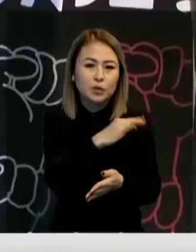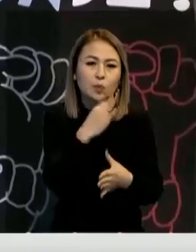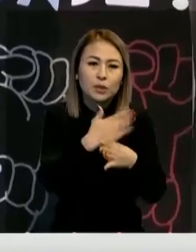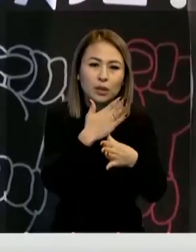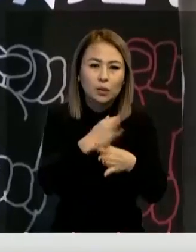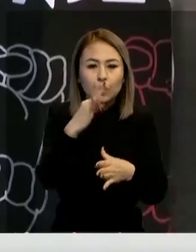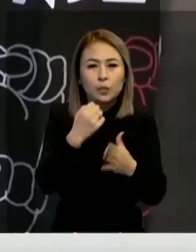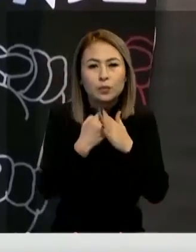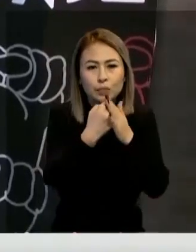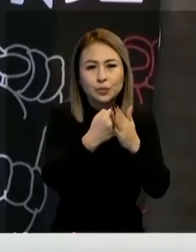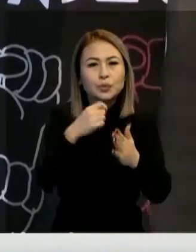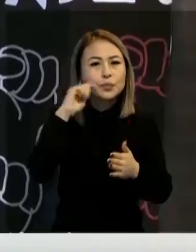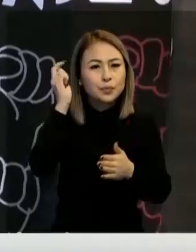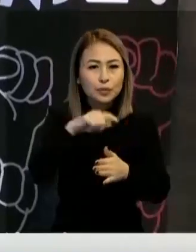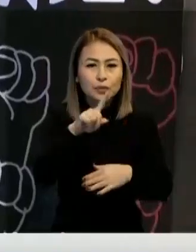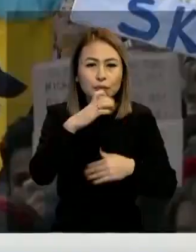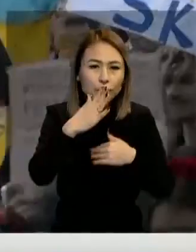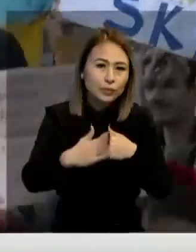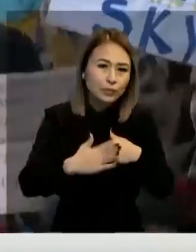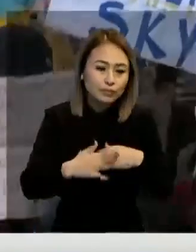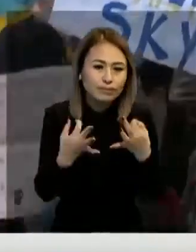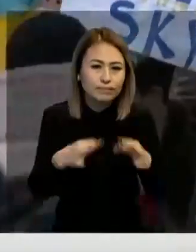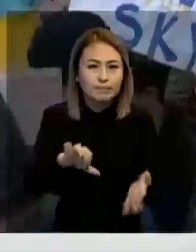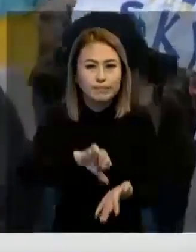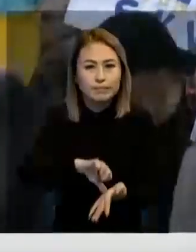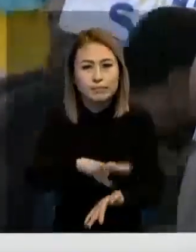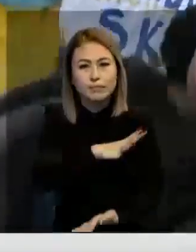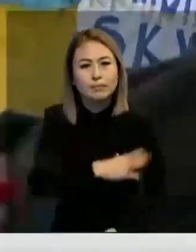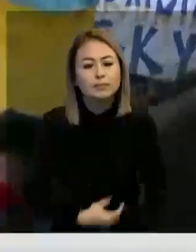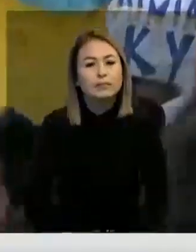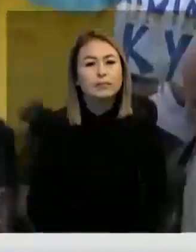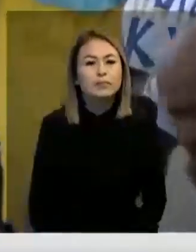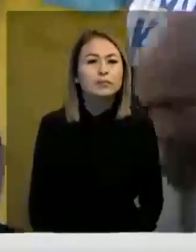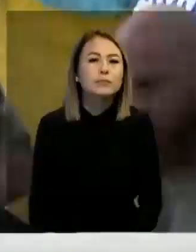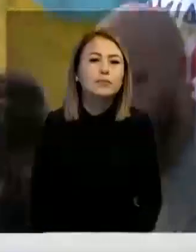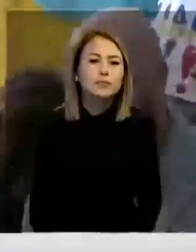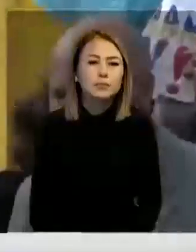Медициналық және гуманитарлық қолдау көрсету үшін Украинаға 100-ге жуық ерікті аттанды.